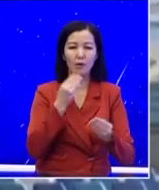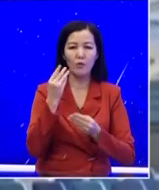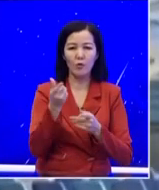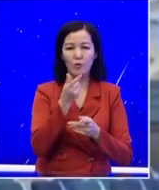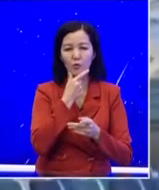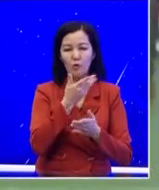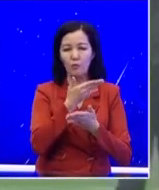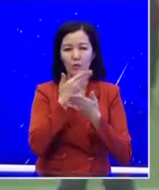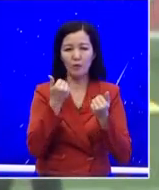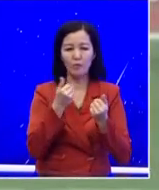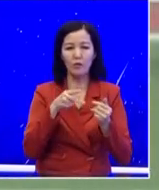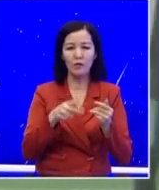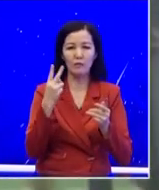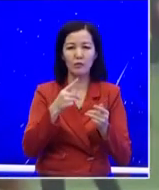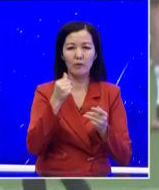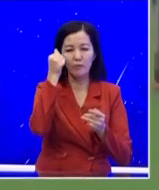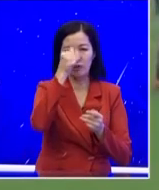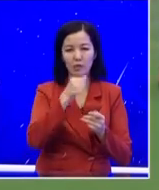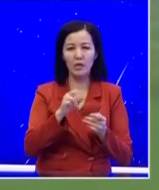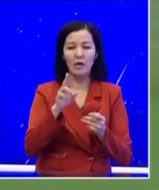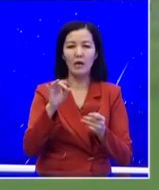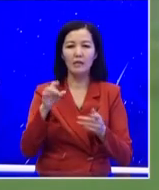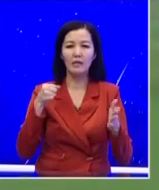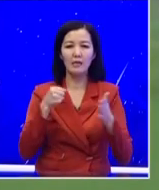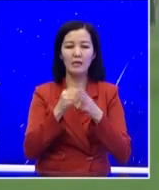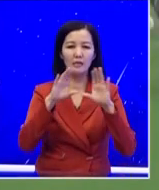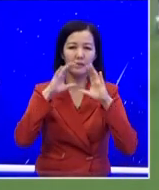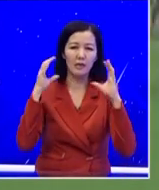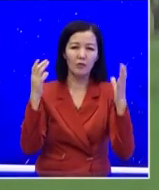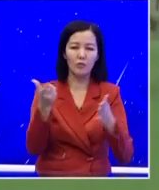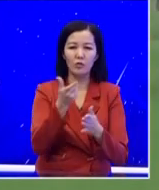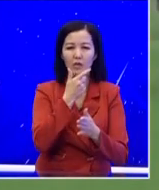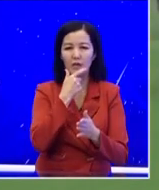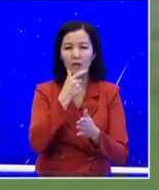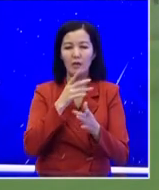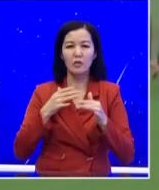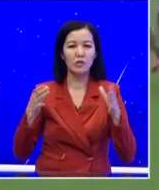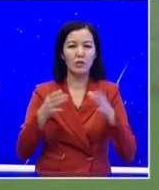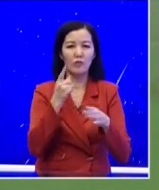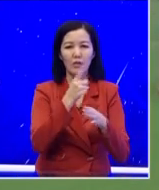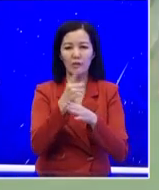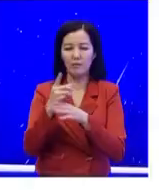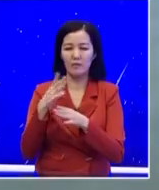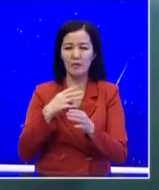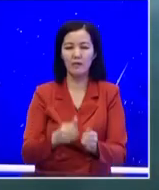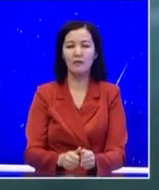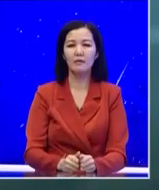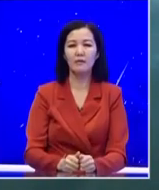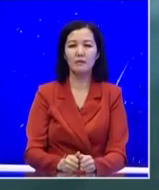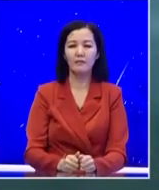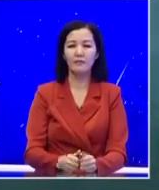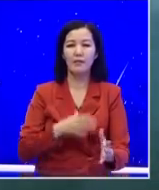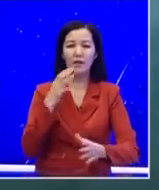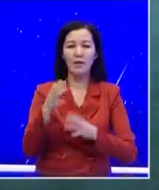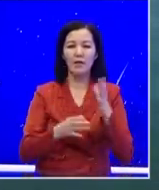көрерменсіз өтеді. Үкімет 2021 жылдың қаңтарына дейін стадионда жанкүйерлердің жиналуына тыйым салған.